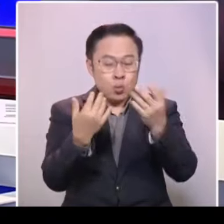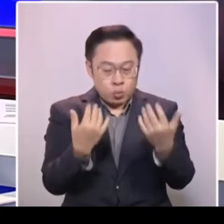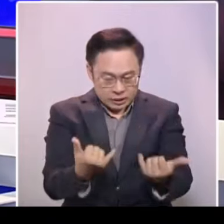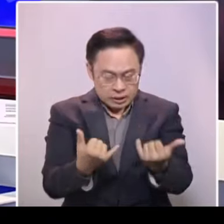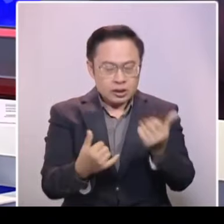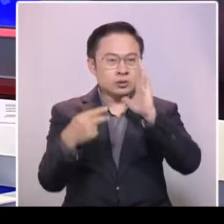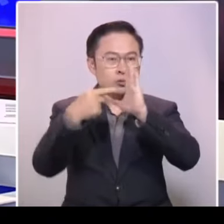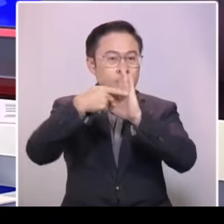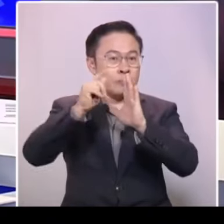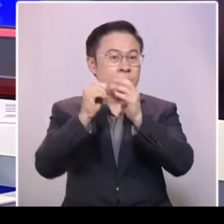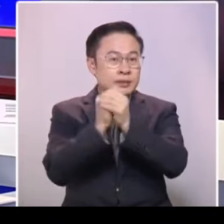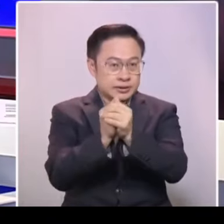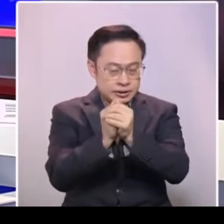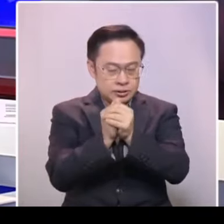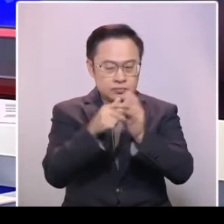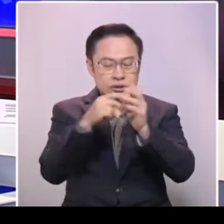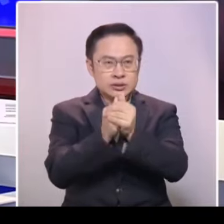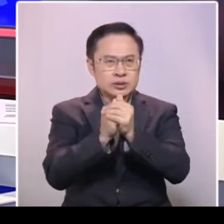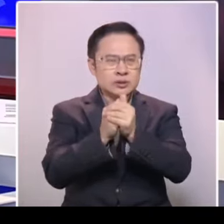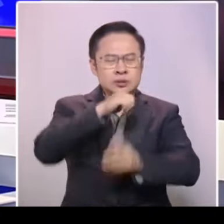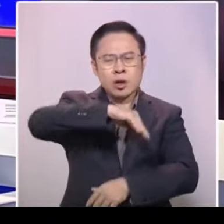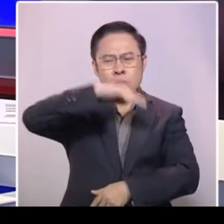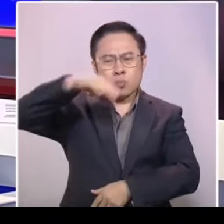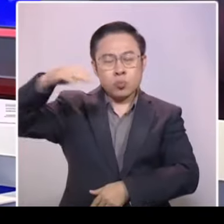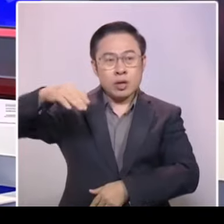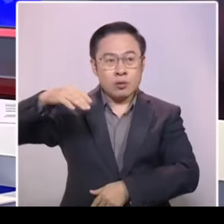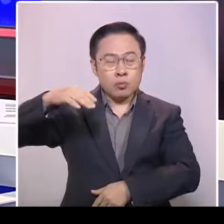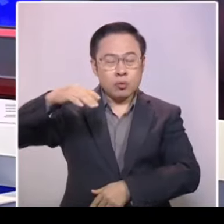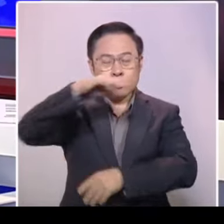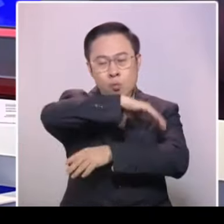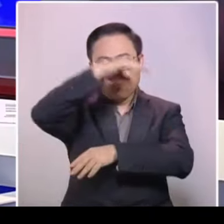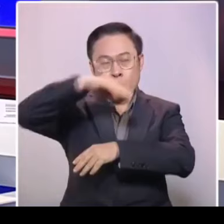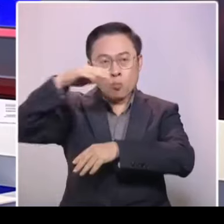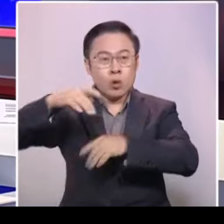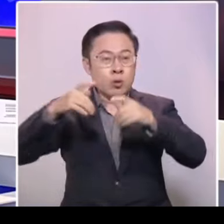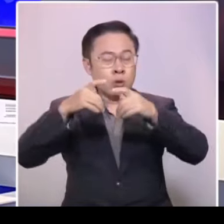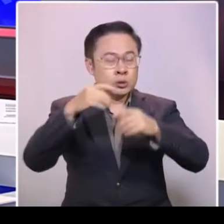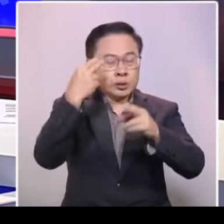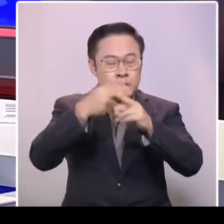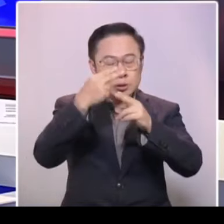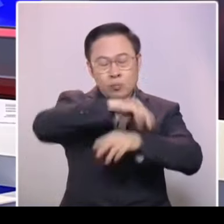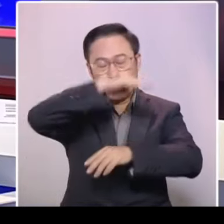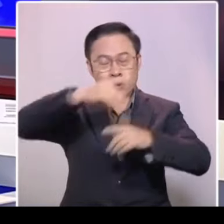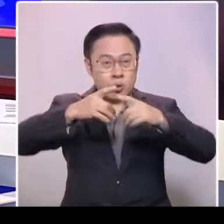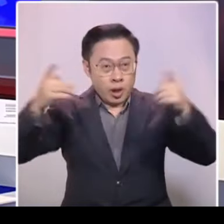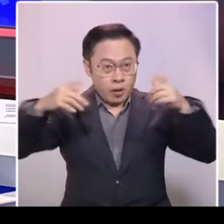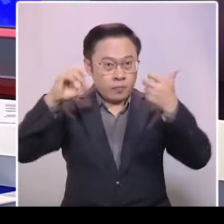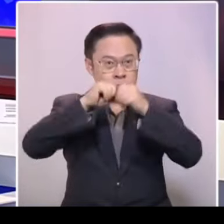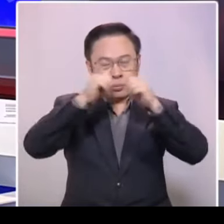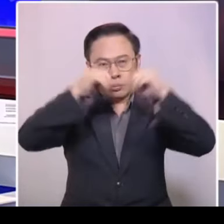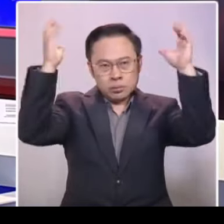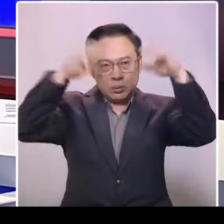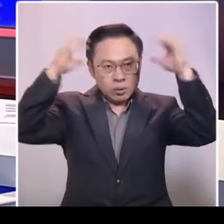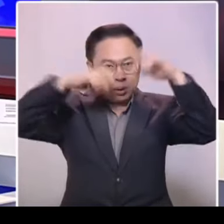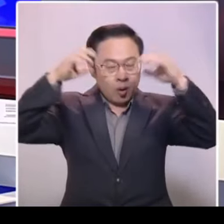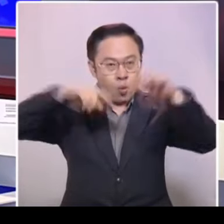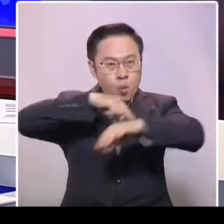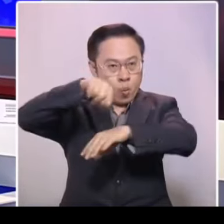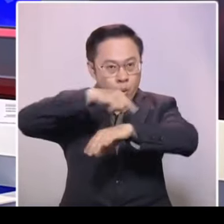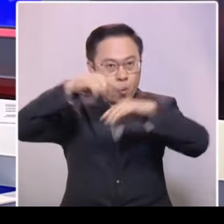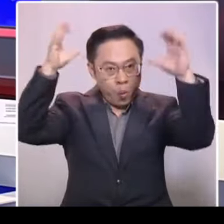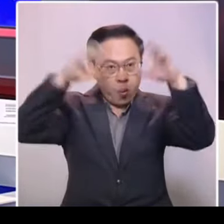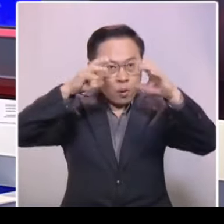น้ำที่ไหลทะลักจากพื้นที่เขาใหญ่เนื่องจากว่ามีฝนเนี่ยตกสะสมมานานติดต่อกันหลายชั่วโมงครับน้ำก็เลยไหลทะลัก